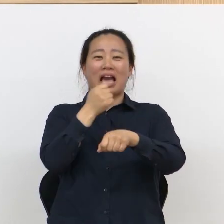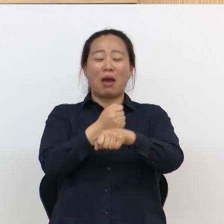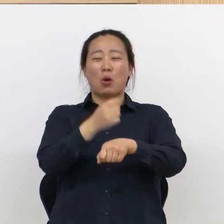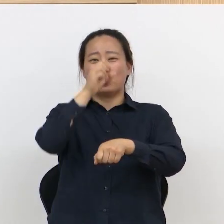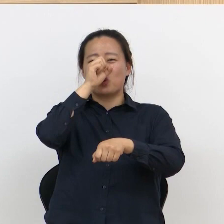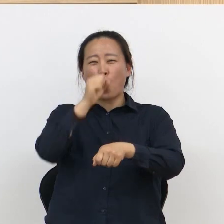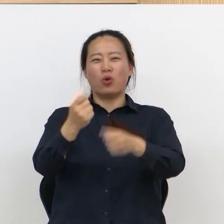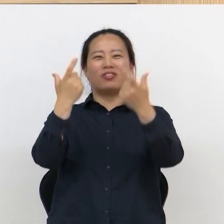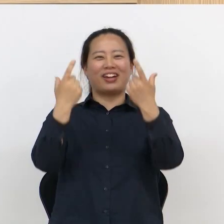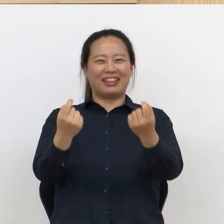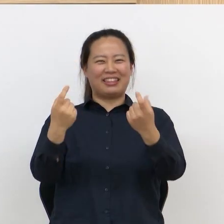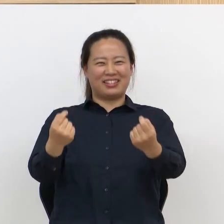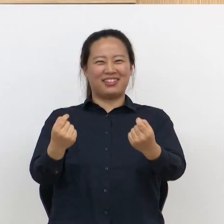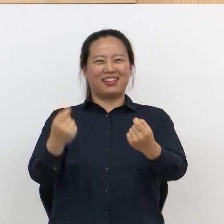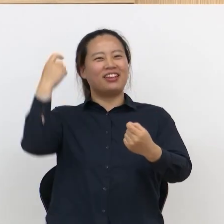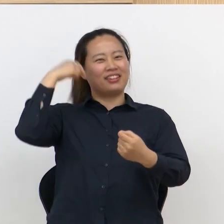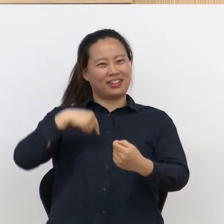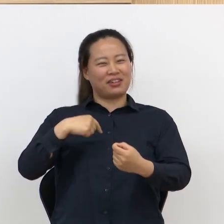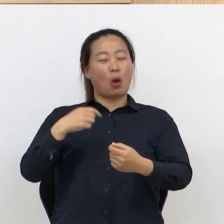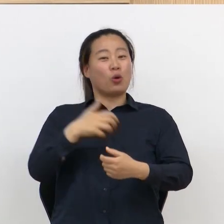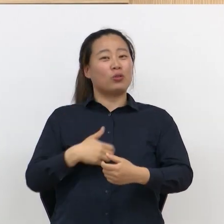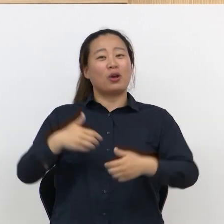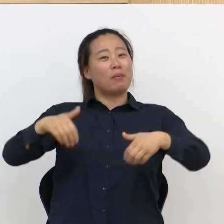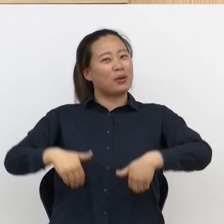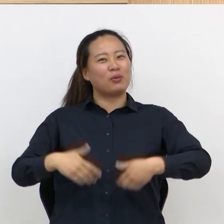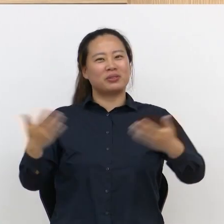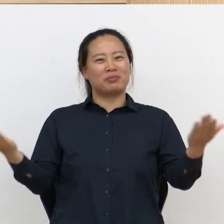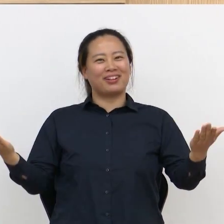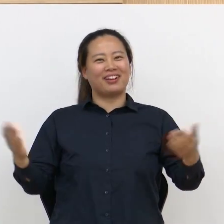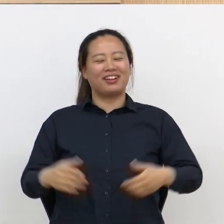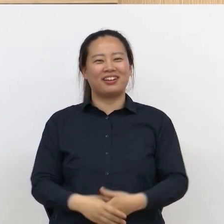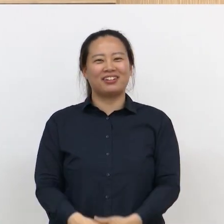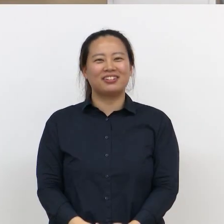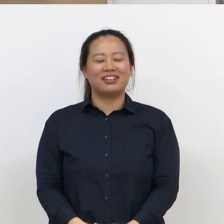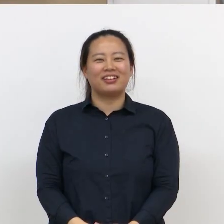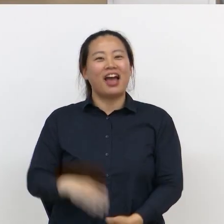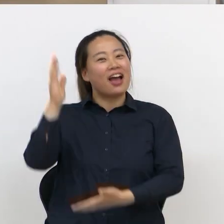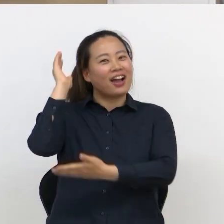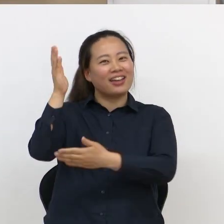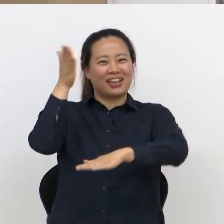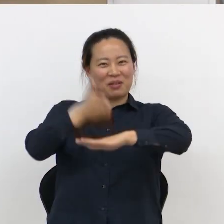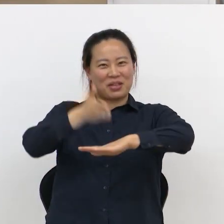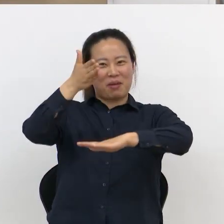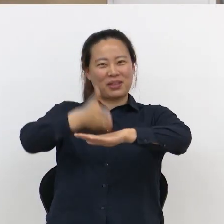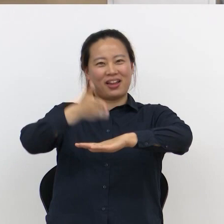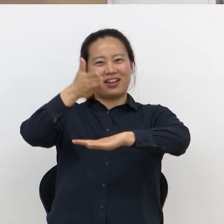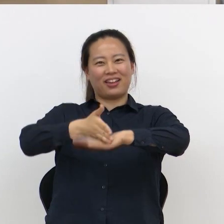단번에 해결할 수 있습니다. 걱정 안 하셔도 됩니다. 예. 네, 강의 감사합니다. 네.